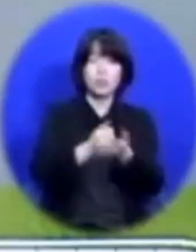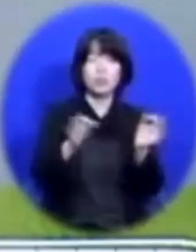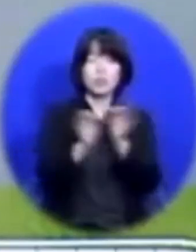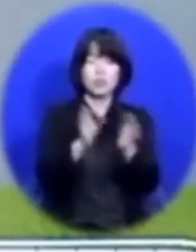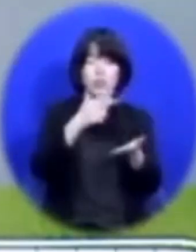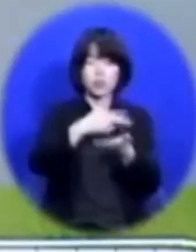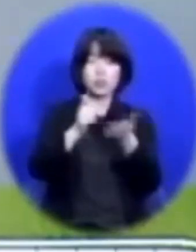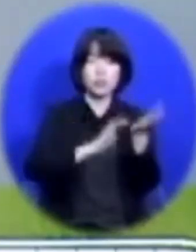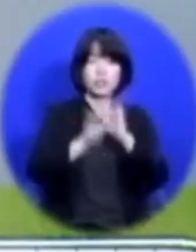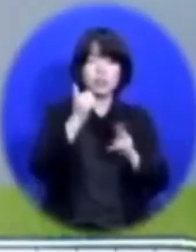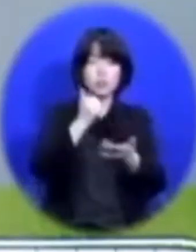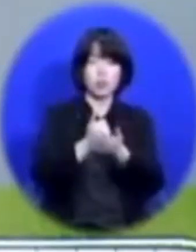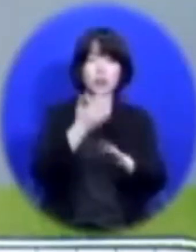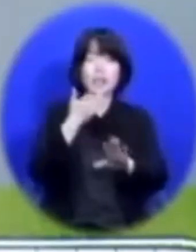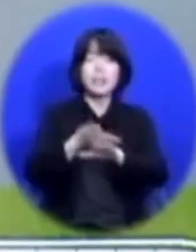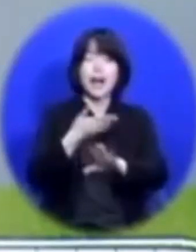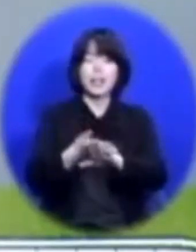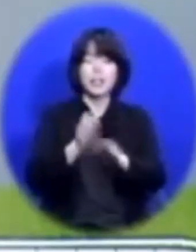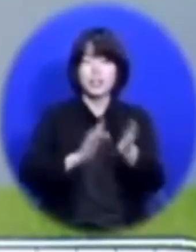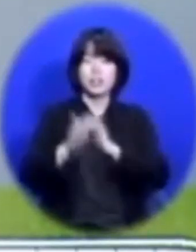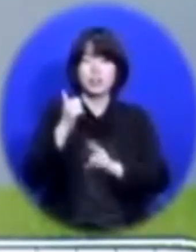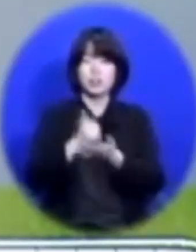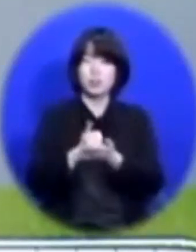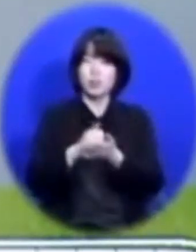하루24시간예수님을바라보라"고말하는것을듣고일부사람들이오해하여,